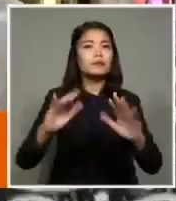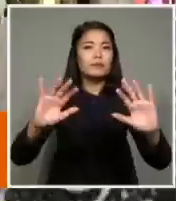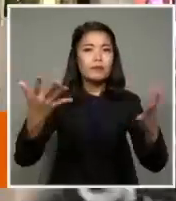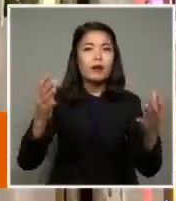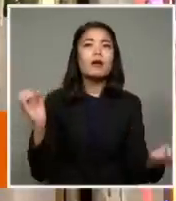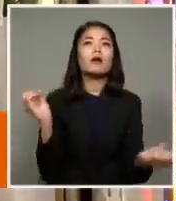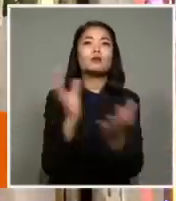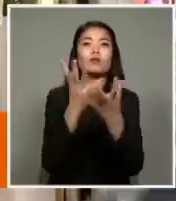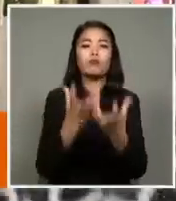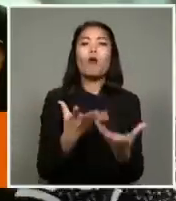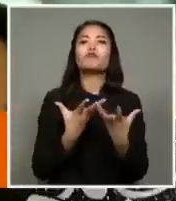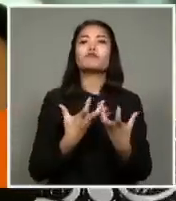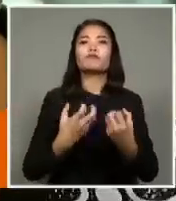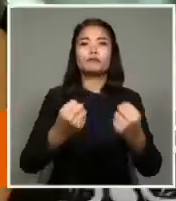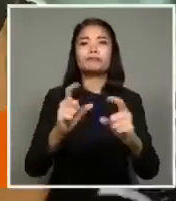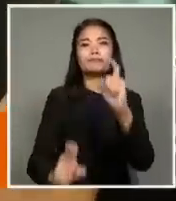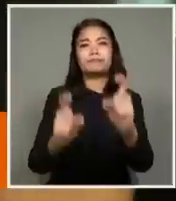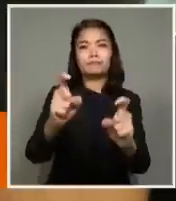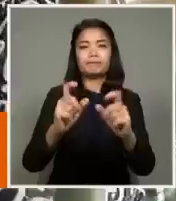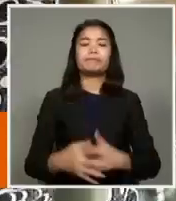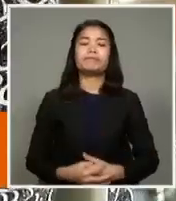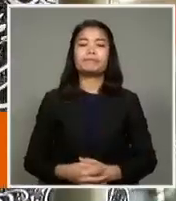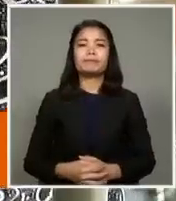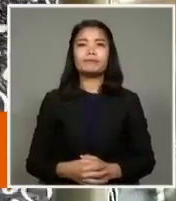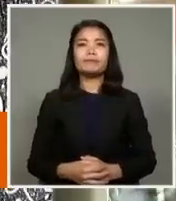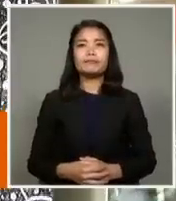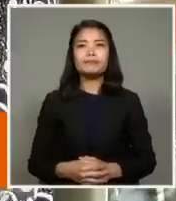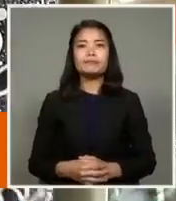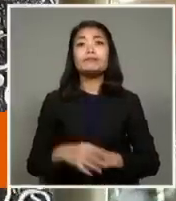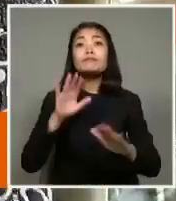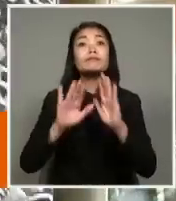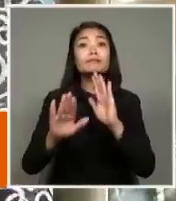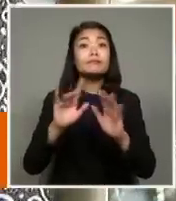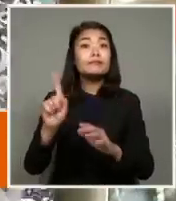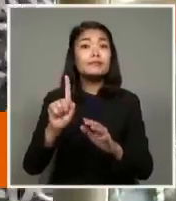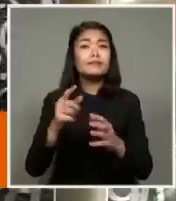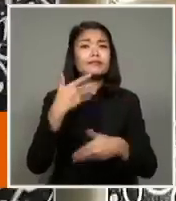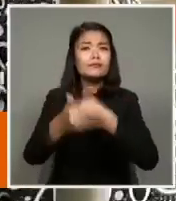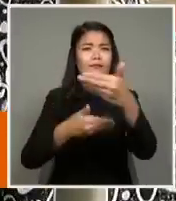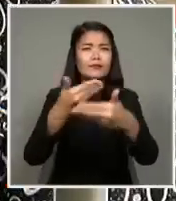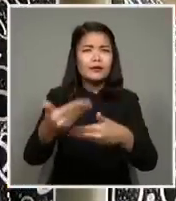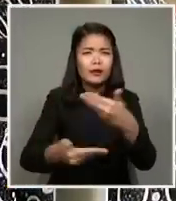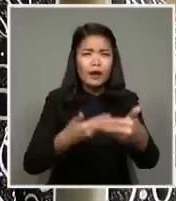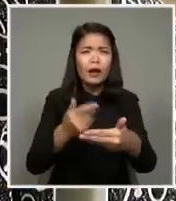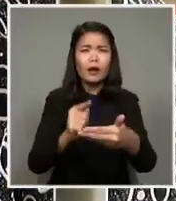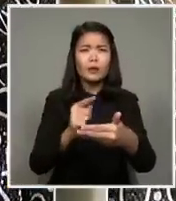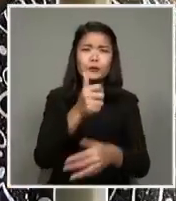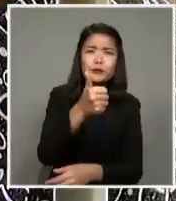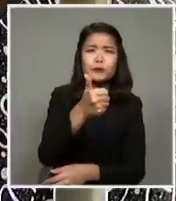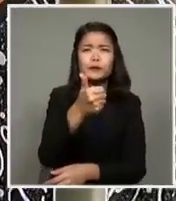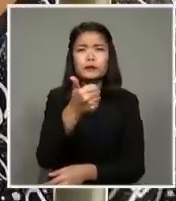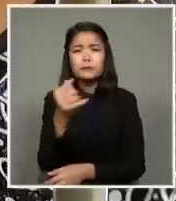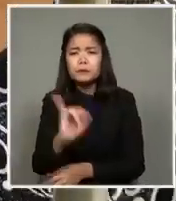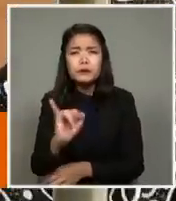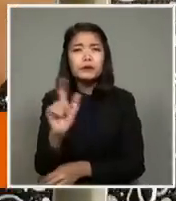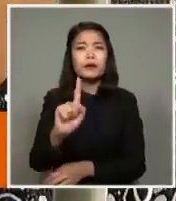ภาพสินค้านั้นเสื่อมสภาพลงค่ะ เปรียบเทียบการค้าขายมันคึกคักลดน้อยลงจาก